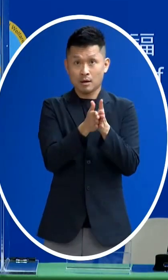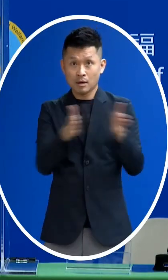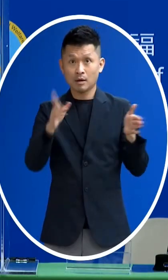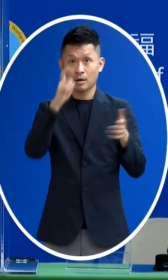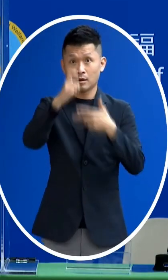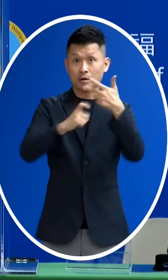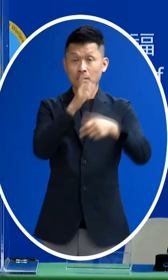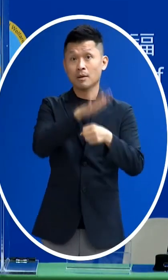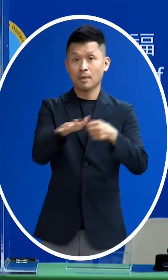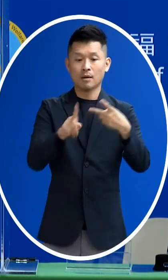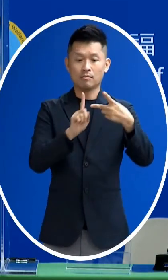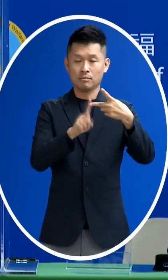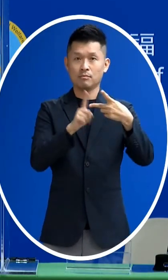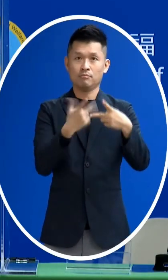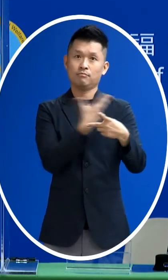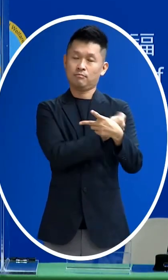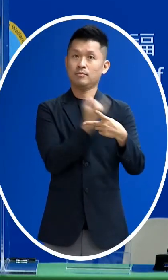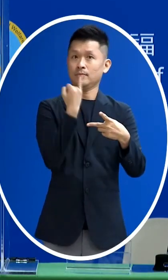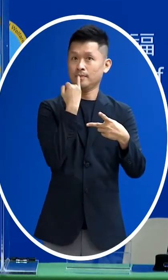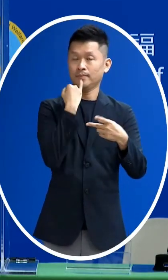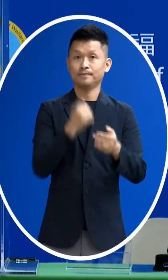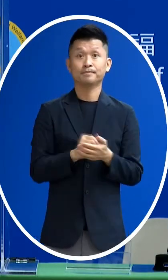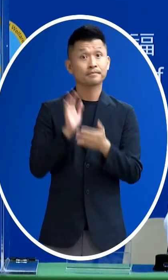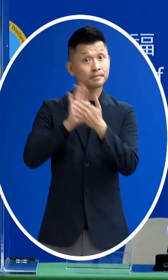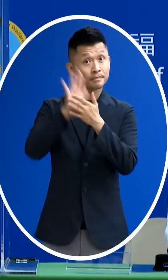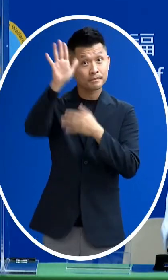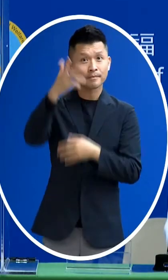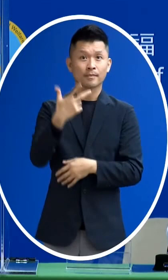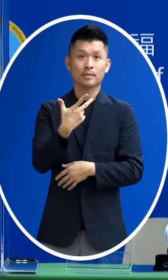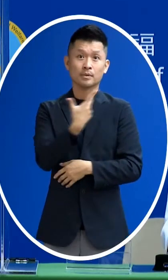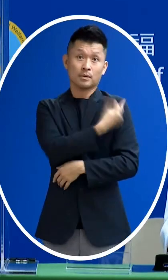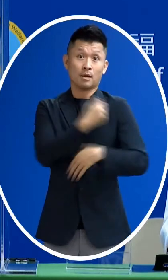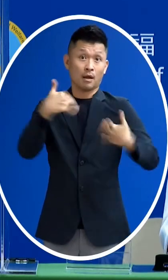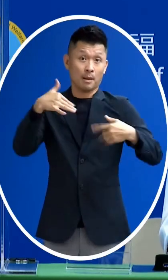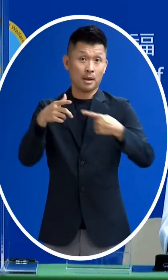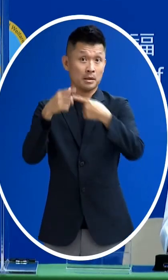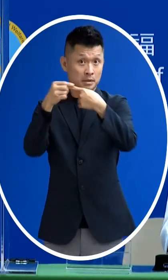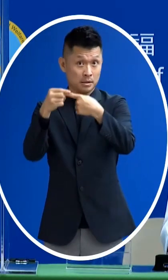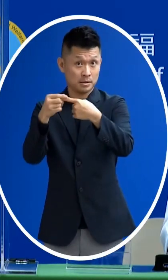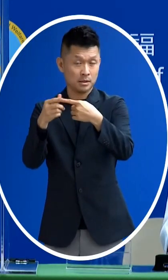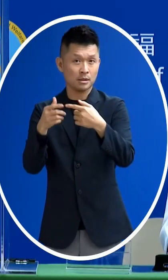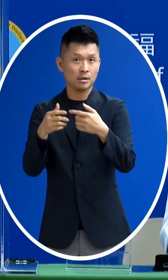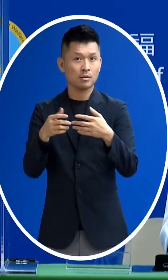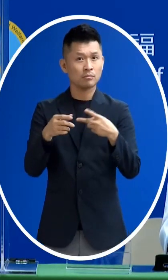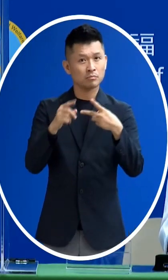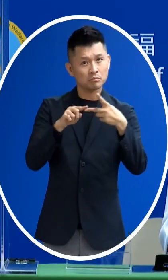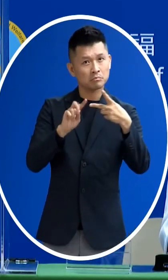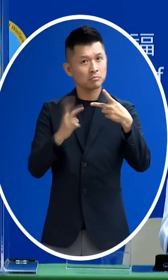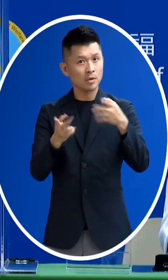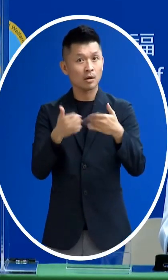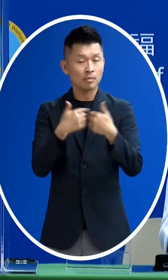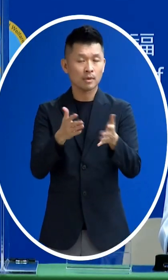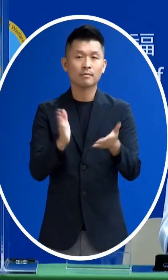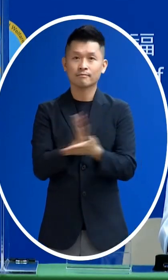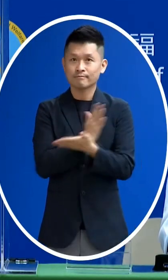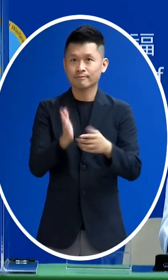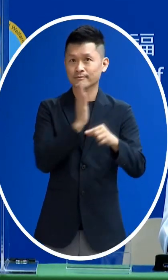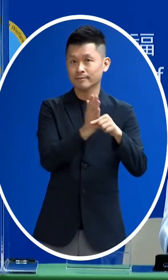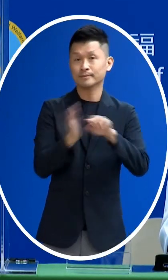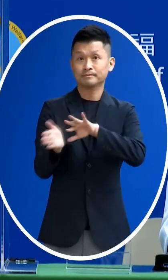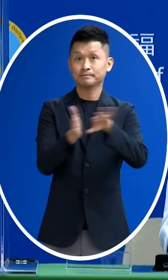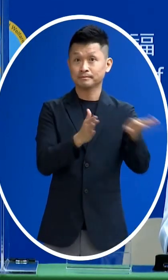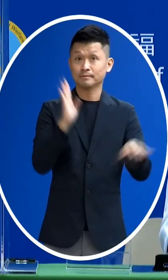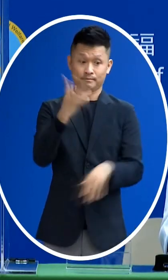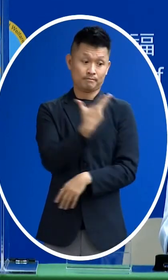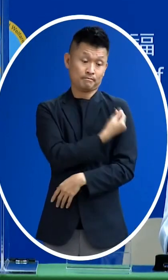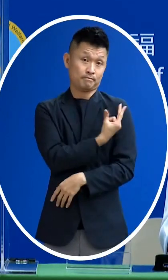划，那未来是不是提供第一剂或混打的部分，那我们还在评估当中。那有关 BNT 的部分，有